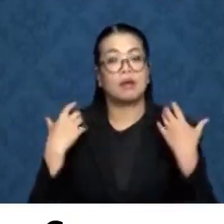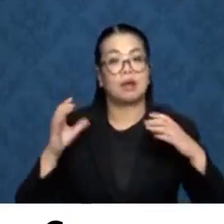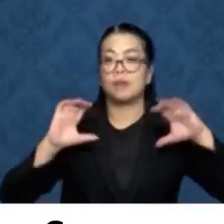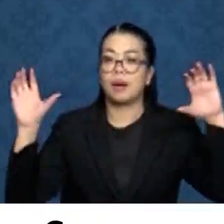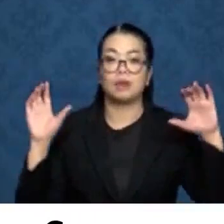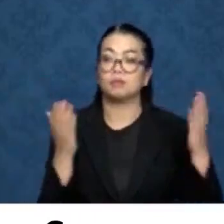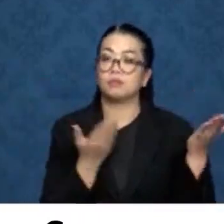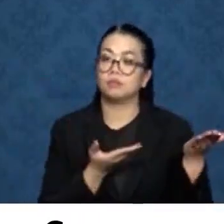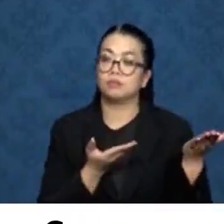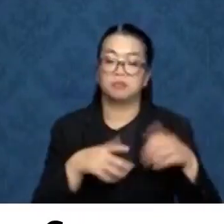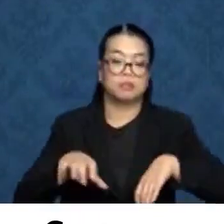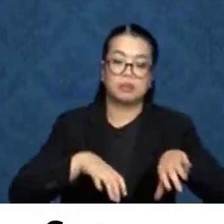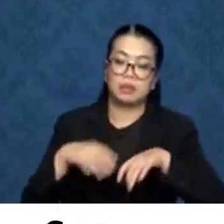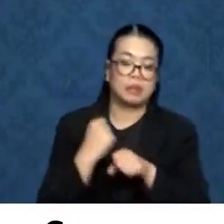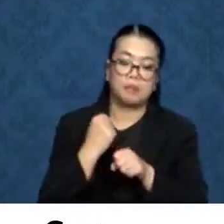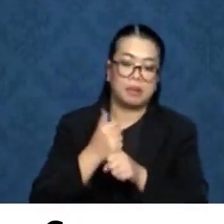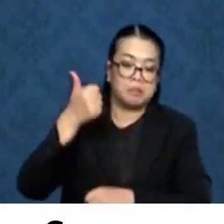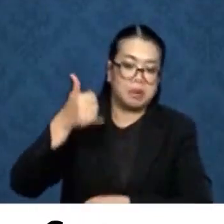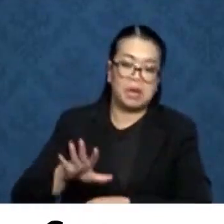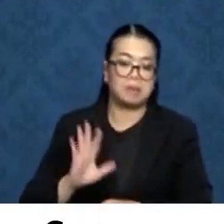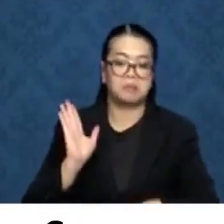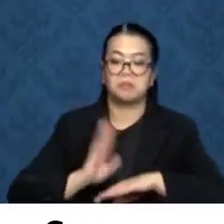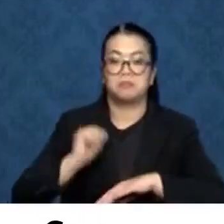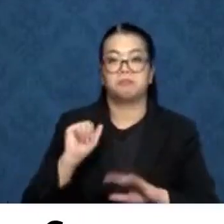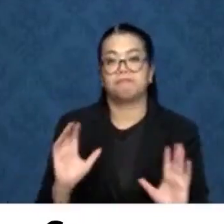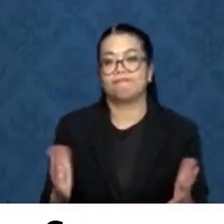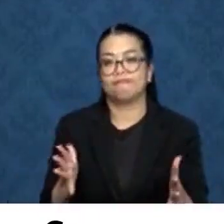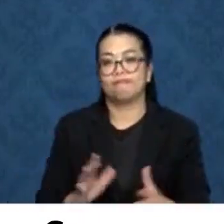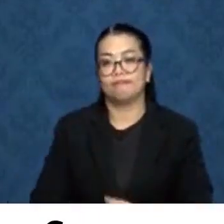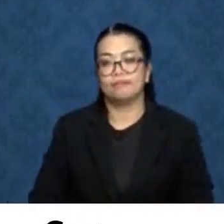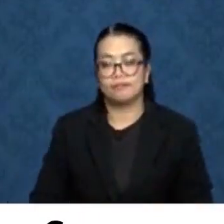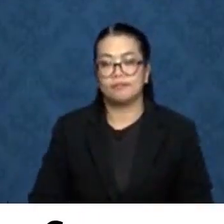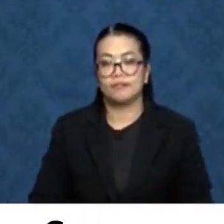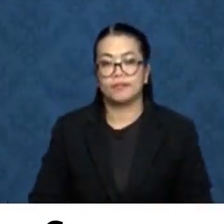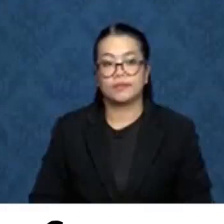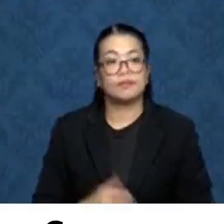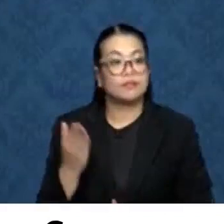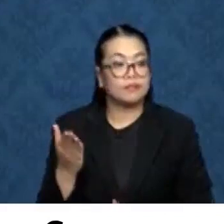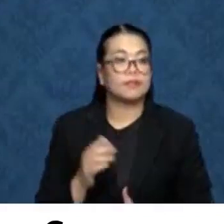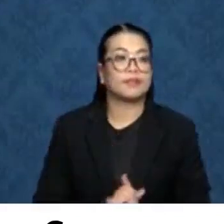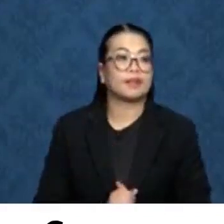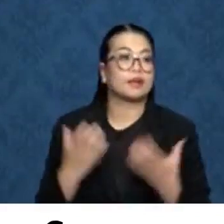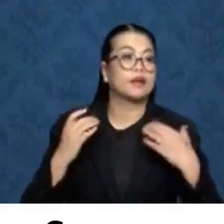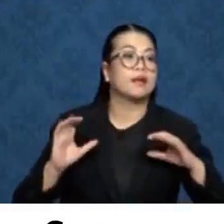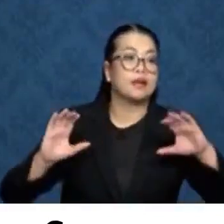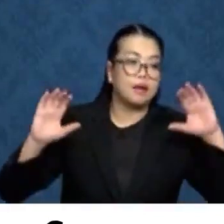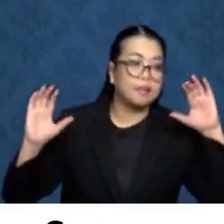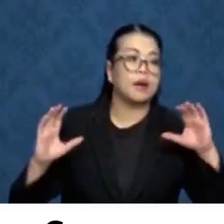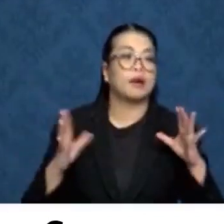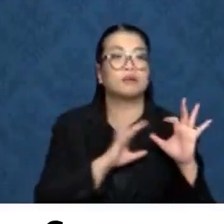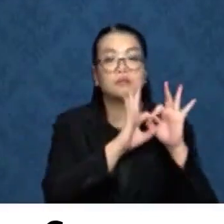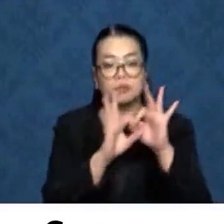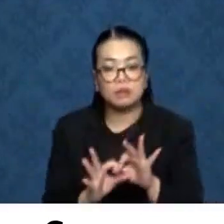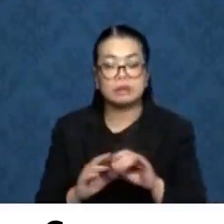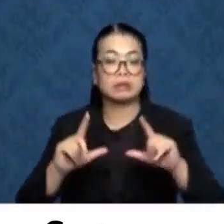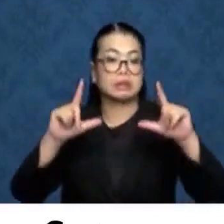นี้ไม่สามารถทำงานได้อย่างเป็นมืออาชีพนี่เหรอคือรัฐบาลที่สืบทอดชื่อ